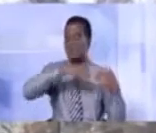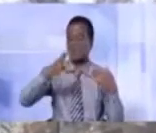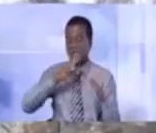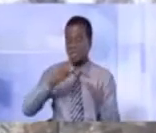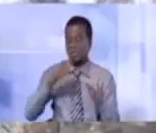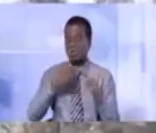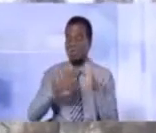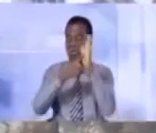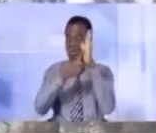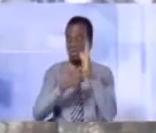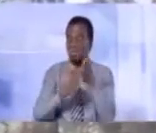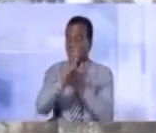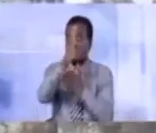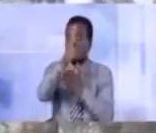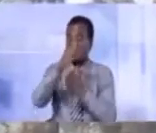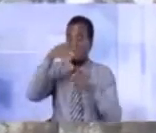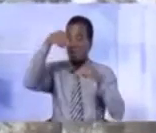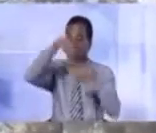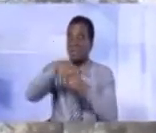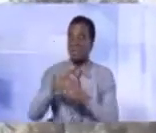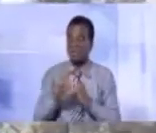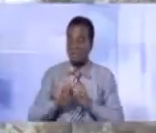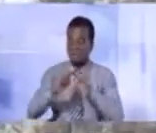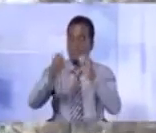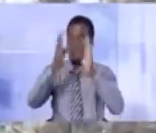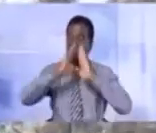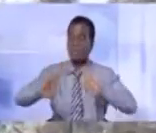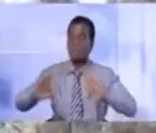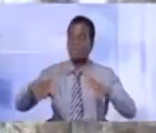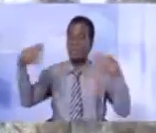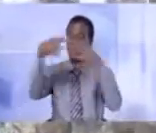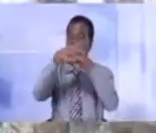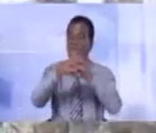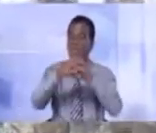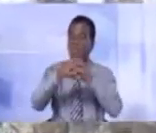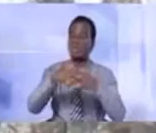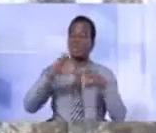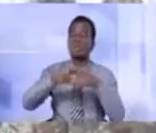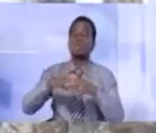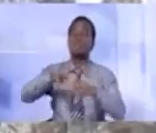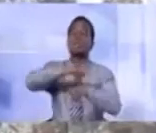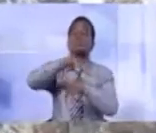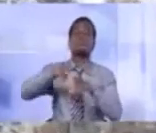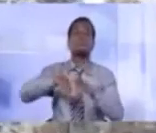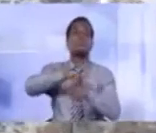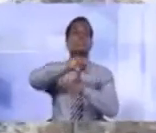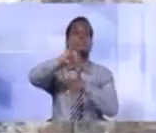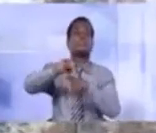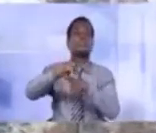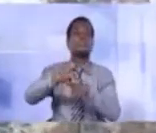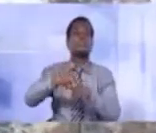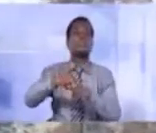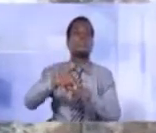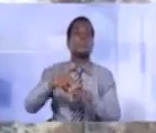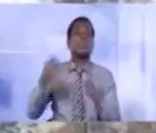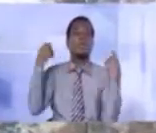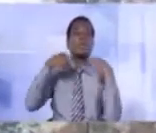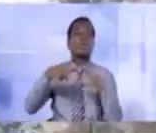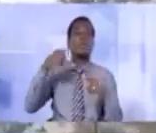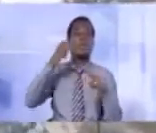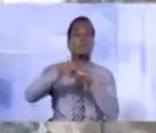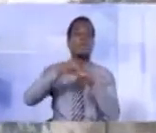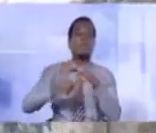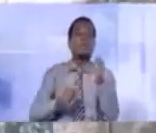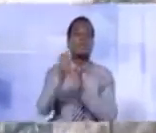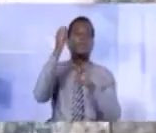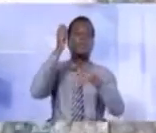les efforts de paix pour l'unité et la réconciliation nationale y compris par l'un des moments les plus difficiles